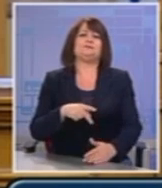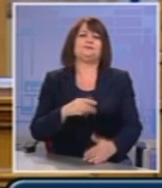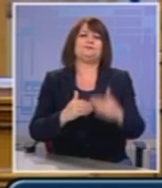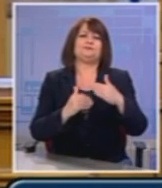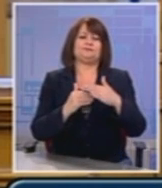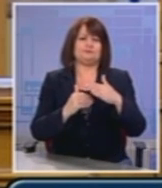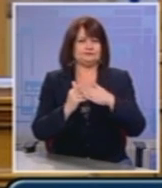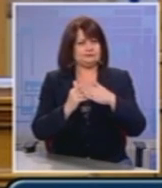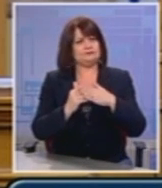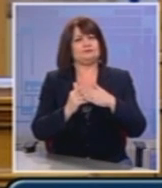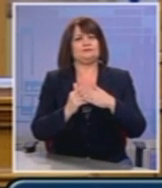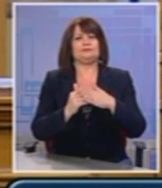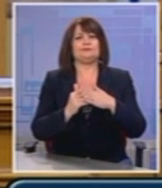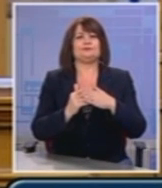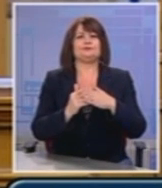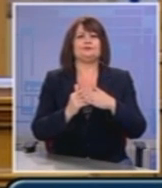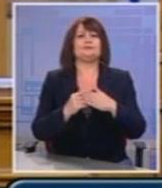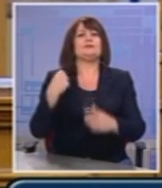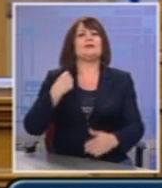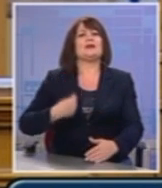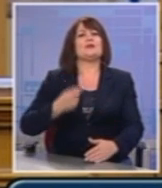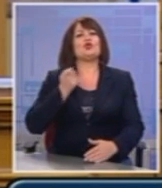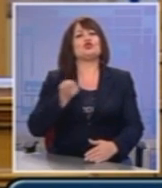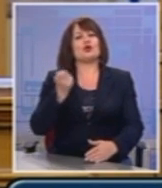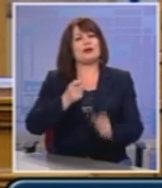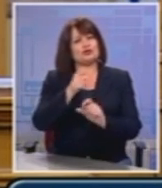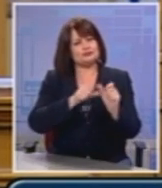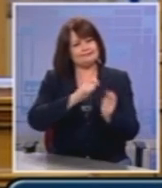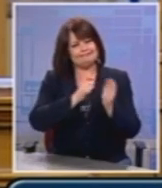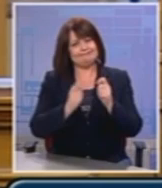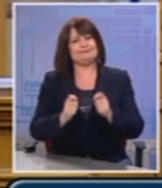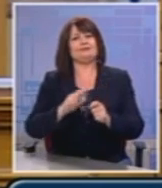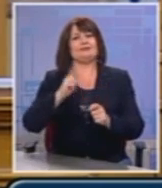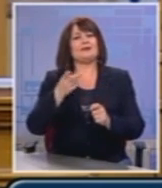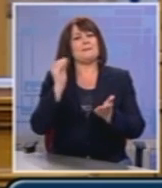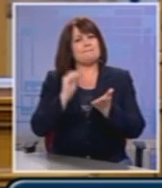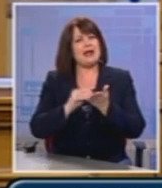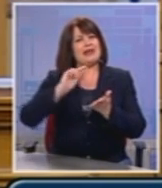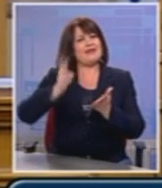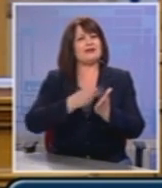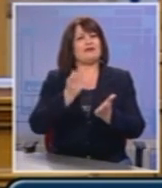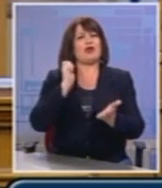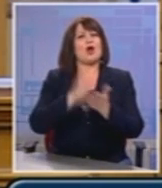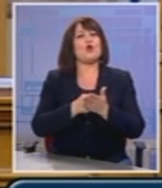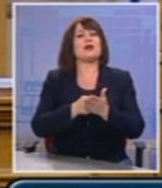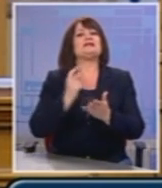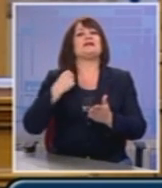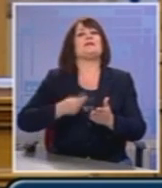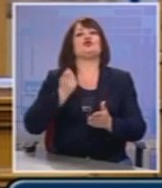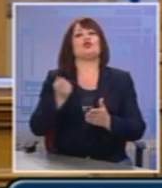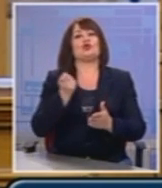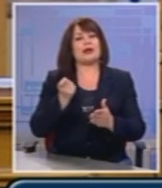νομισμα ποίησης του δημοσίου χρέους μέσω δεύτερης επαναγοράς του δημοσίου χρέους και θα